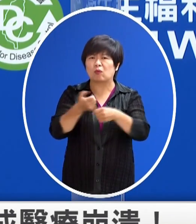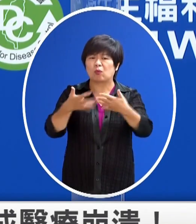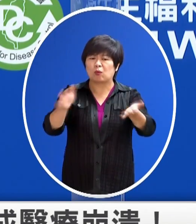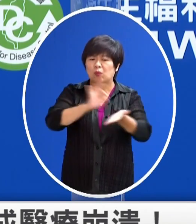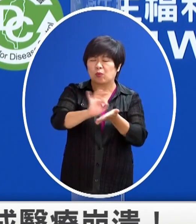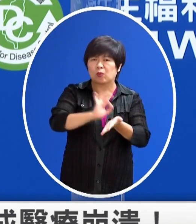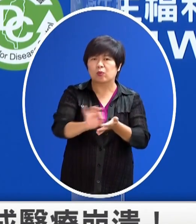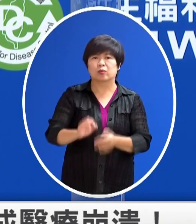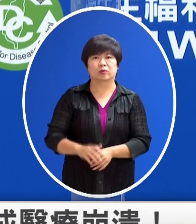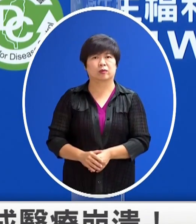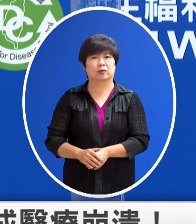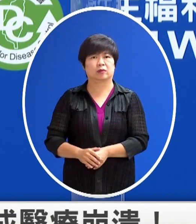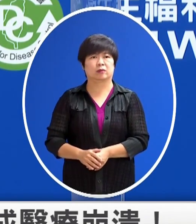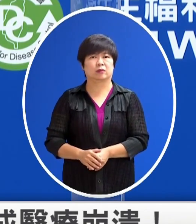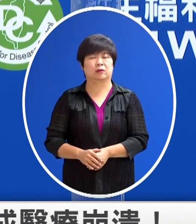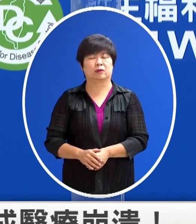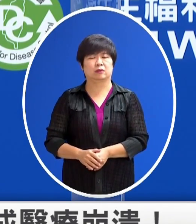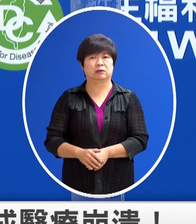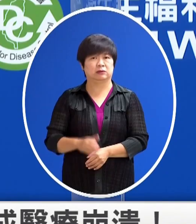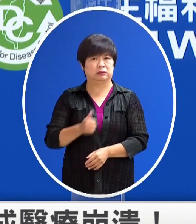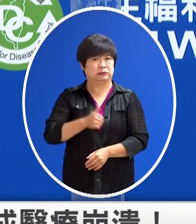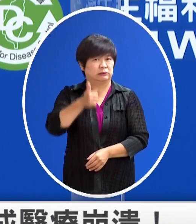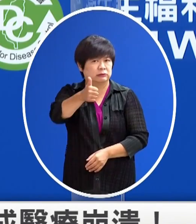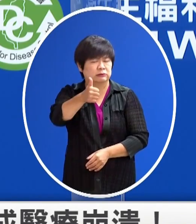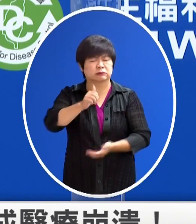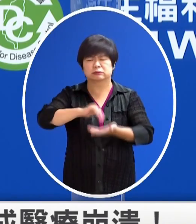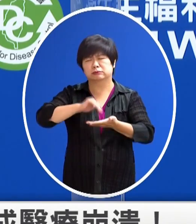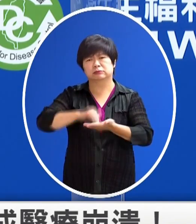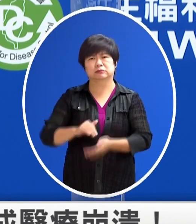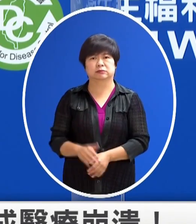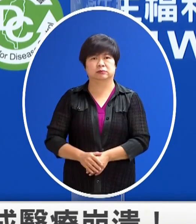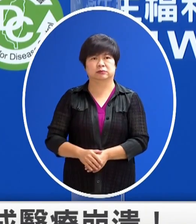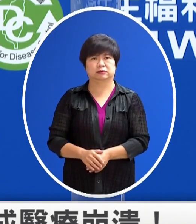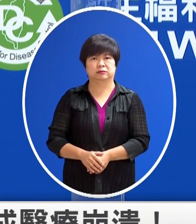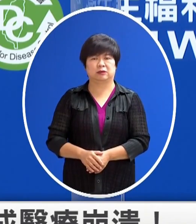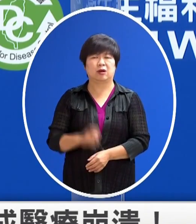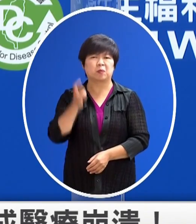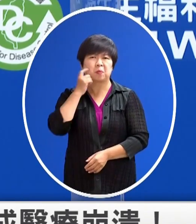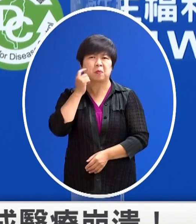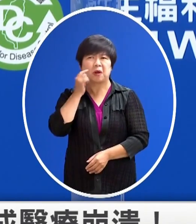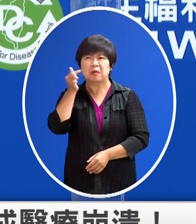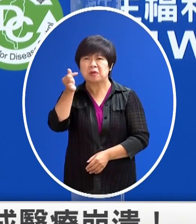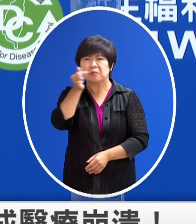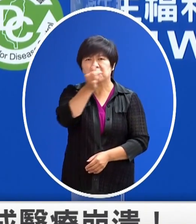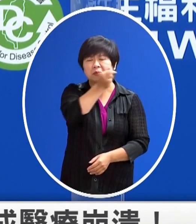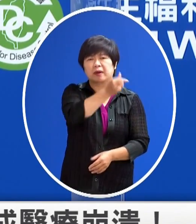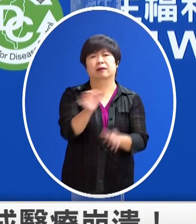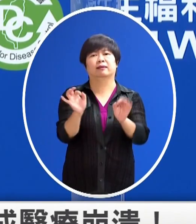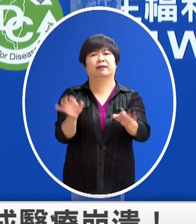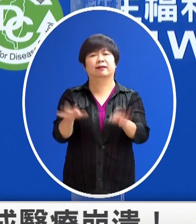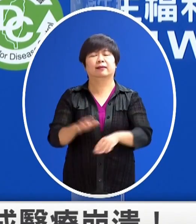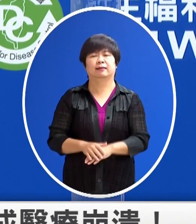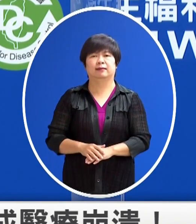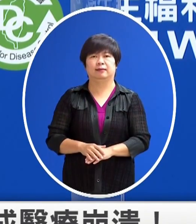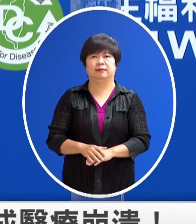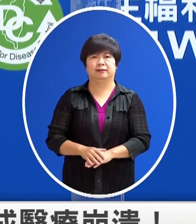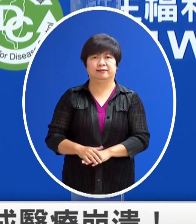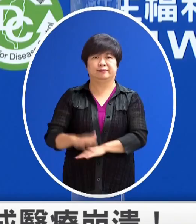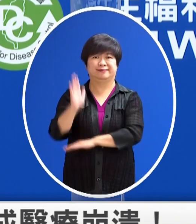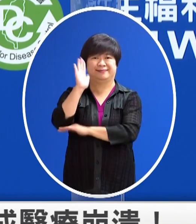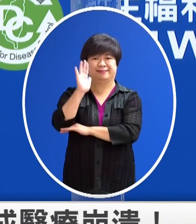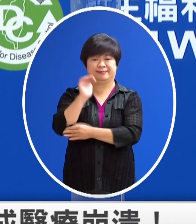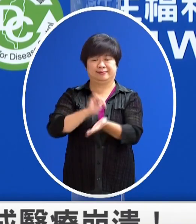钱，没有变得比较好，大量的伪阳性将浪费我们的国家的医疗